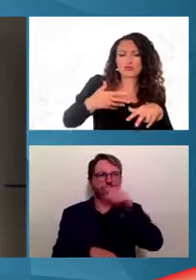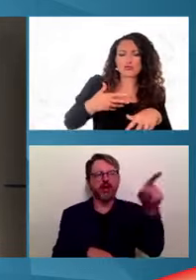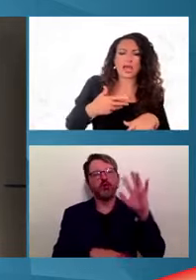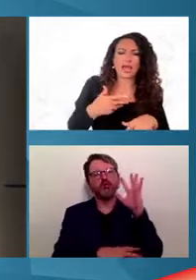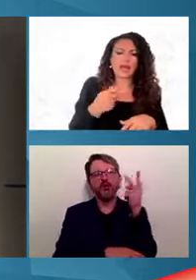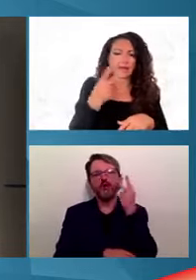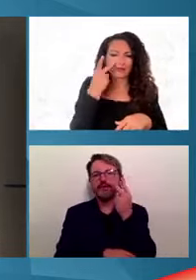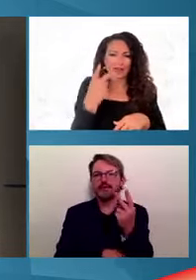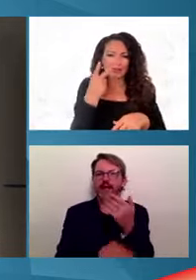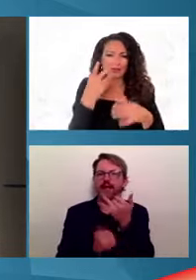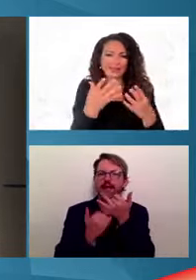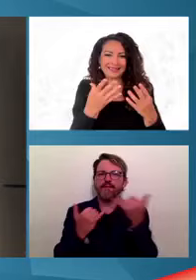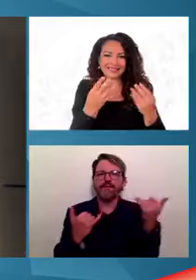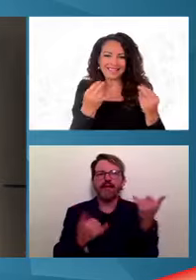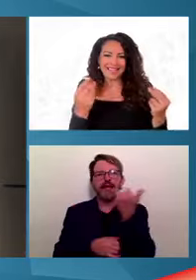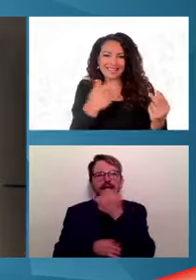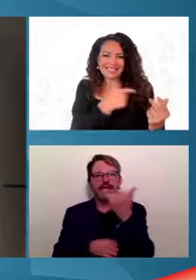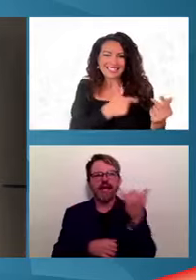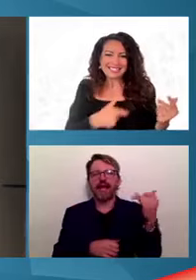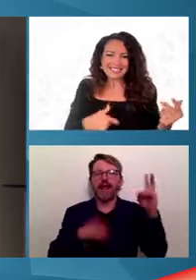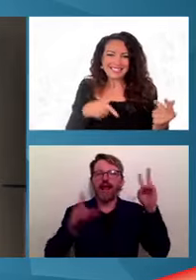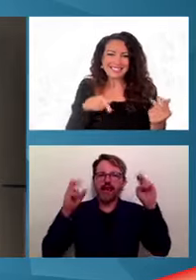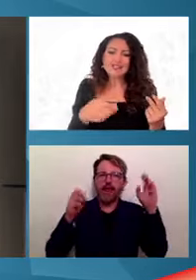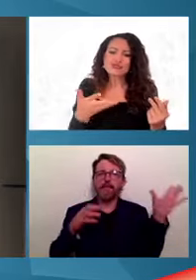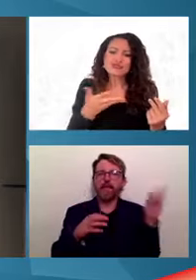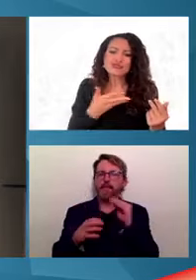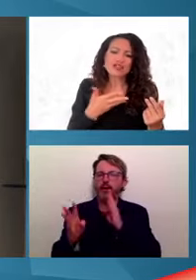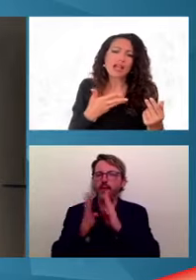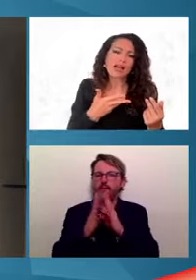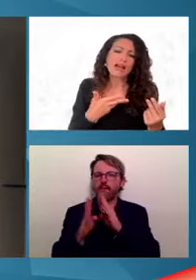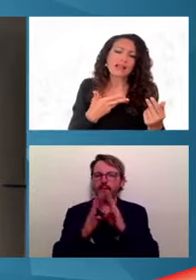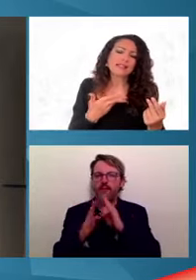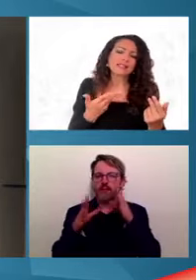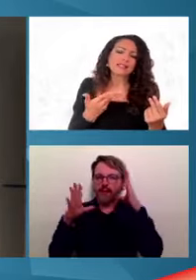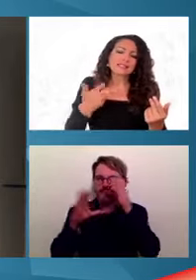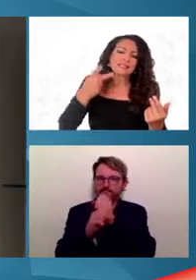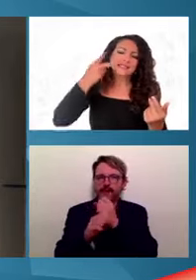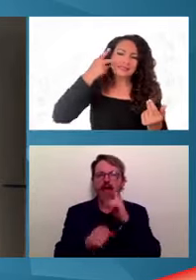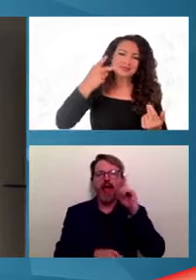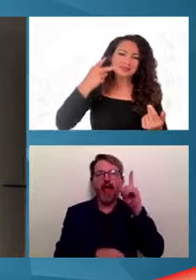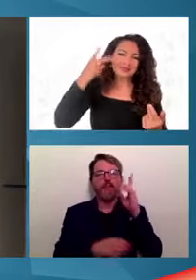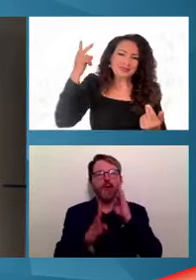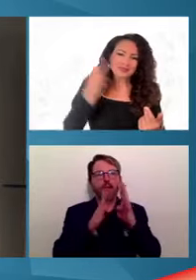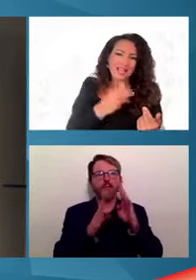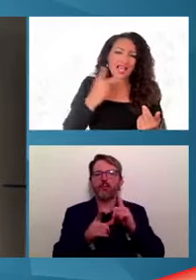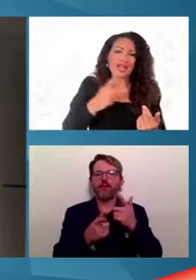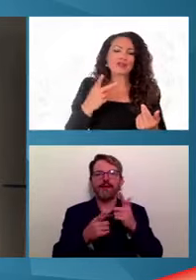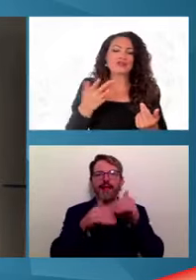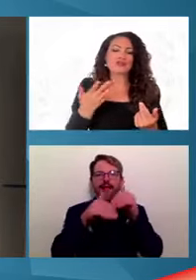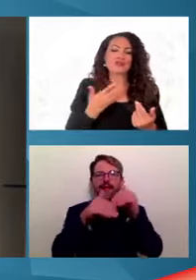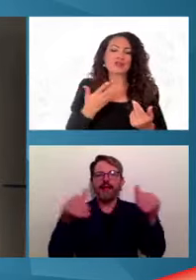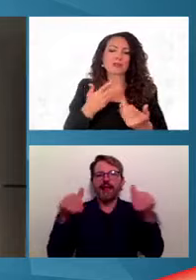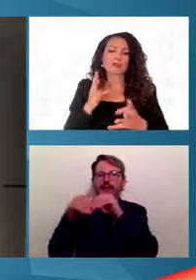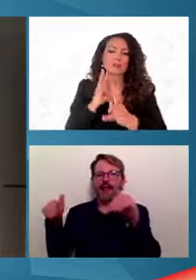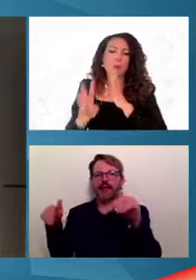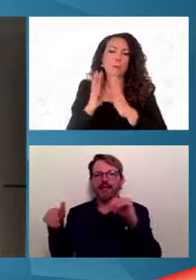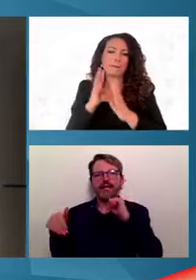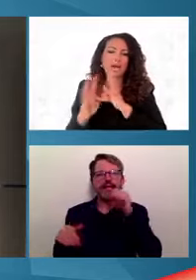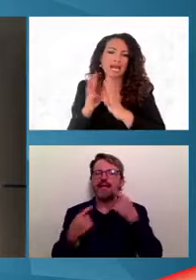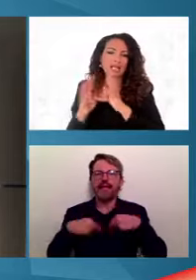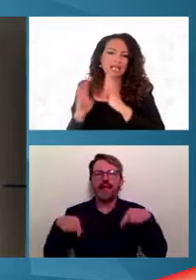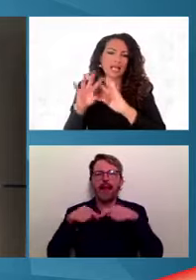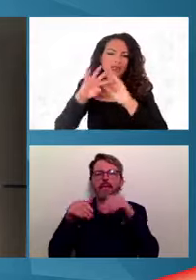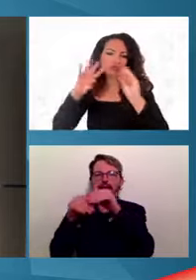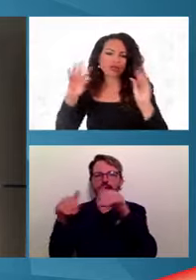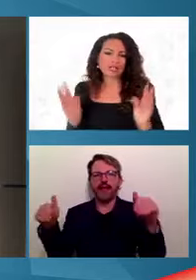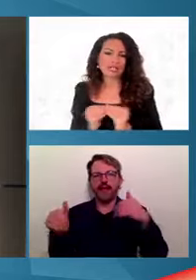sich mittlerweile jeder mit der Mobilität auseinandersetzt, aber Mobilität hat keine Grenzen, hat auch keine Gemeindegrenzen, weil wir sehen